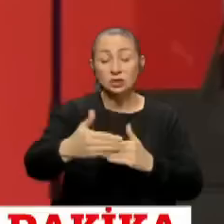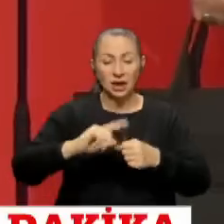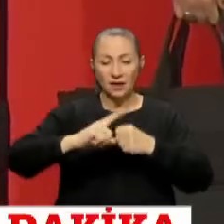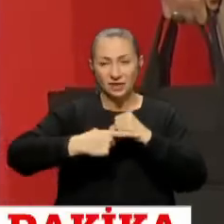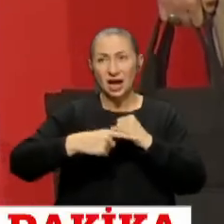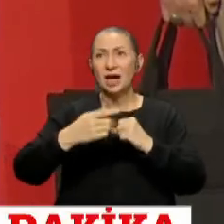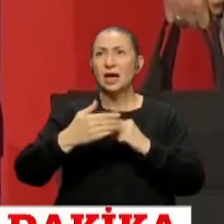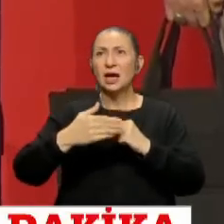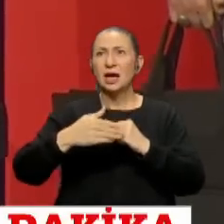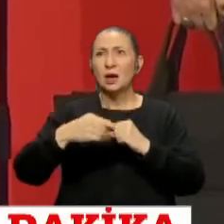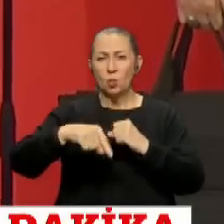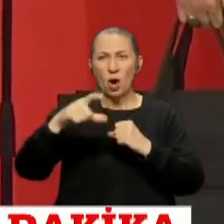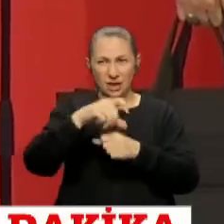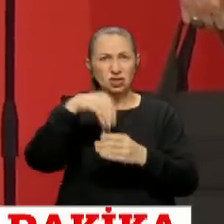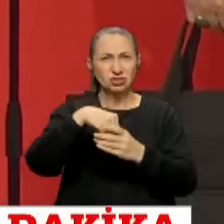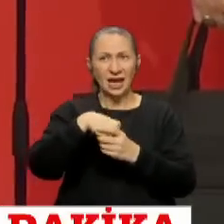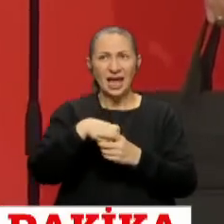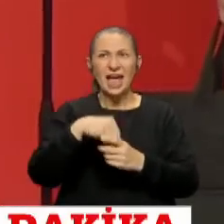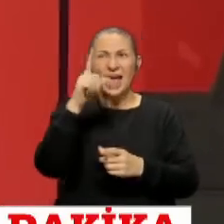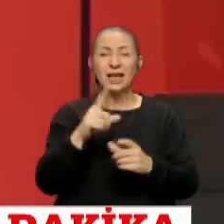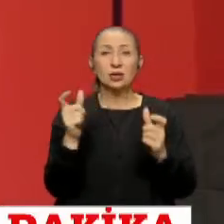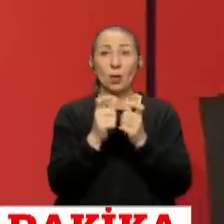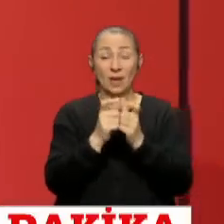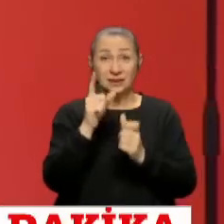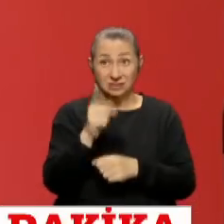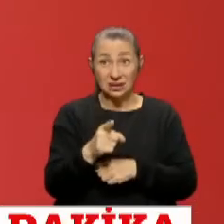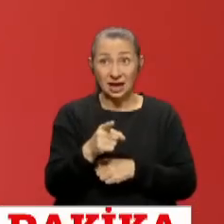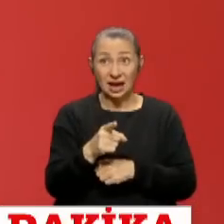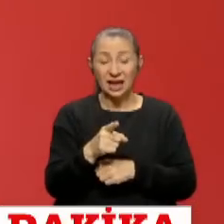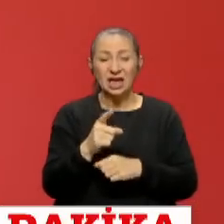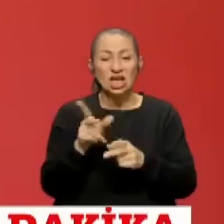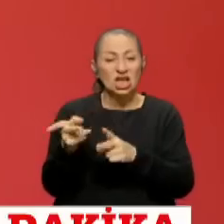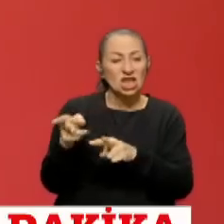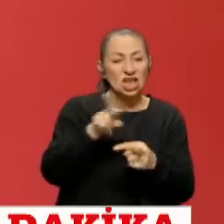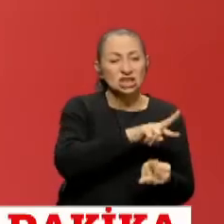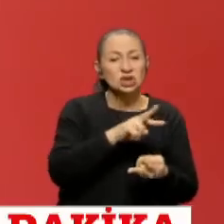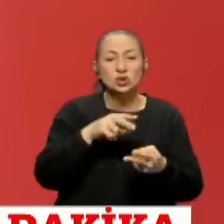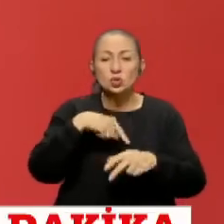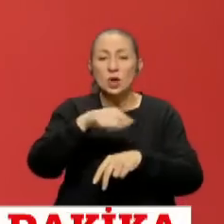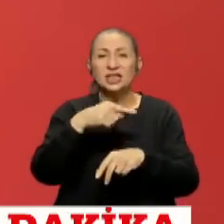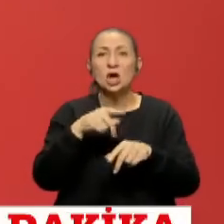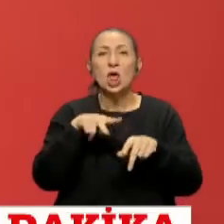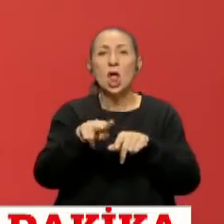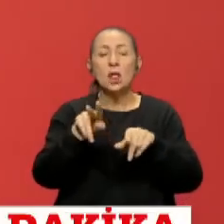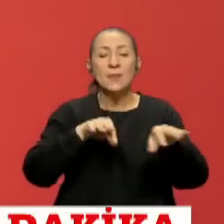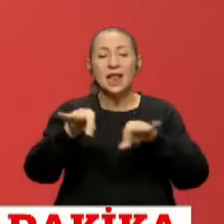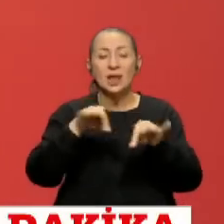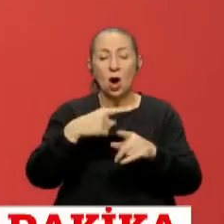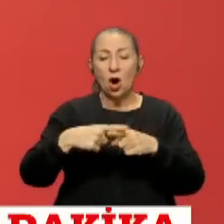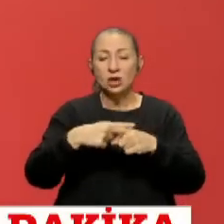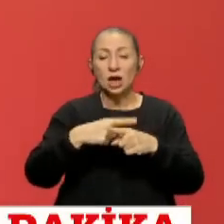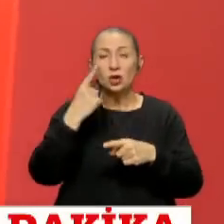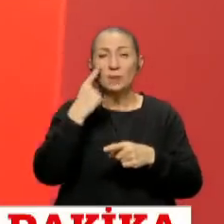hafta, önümüzdeki bu ay içinde ilk toplantımızda geçiş sürecinin yol haritasını ve ortak